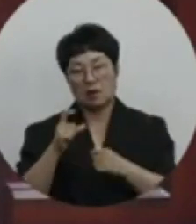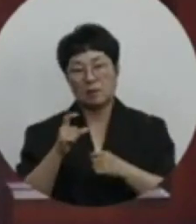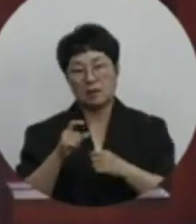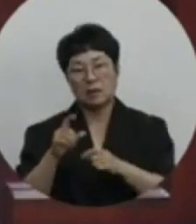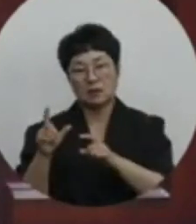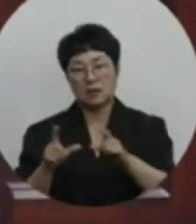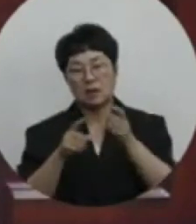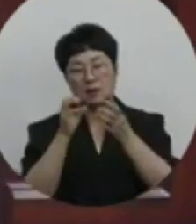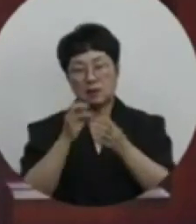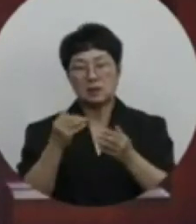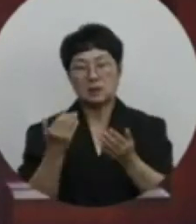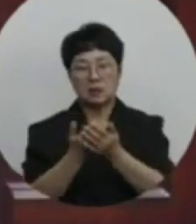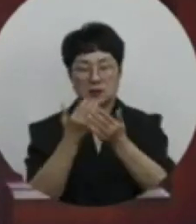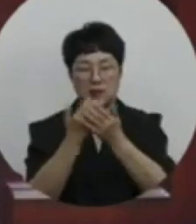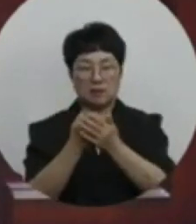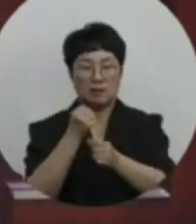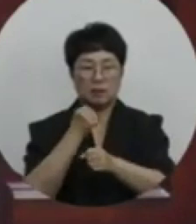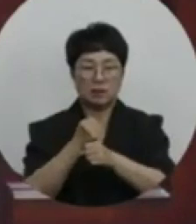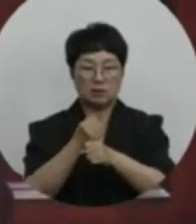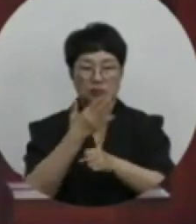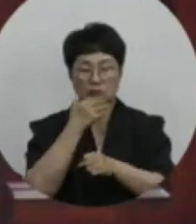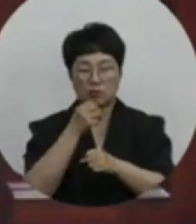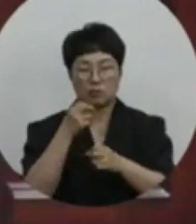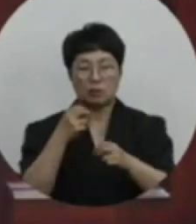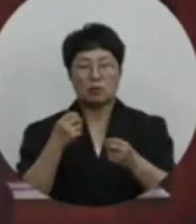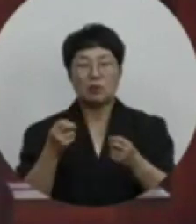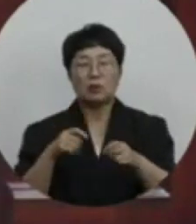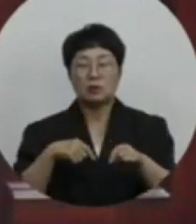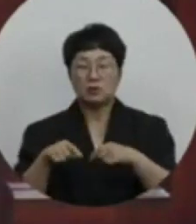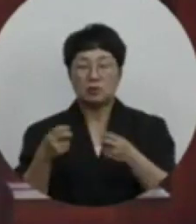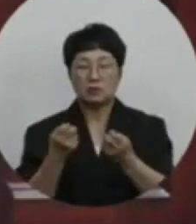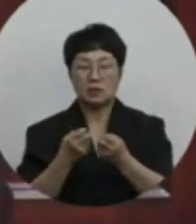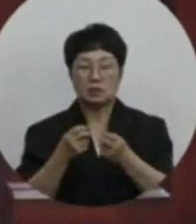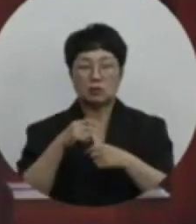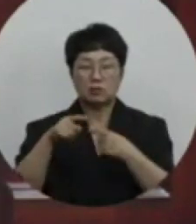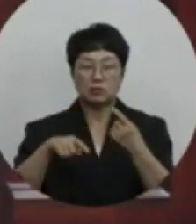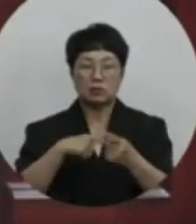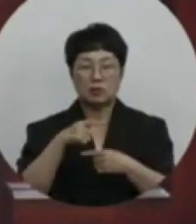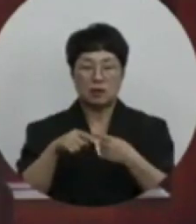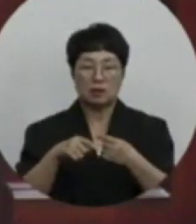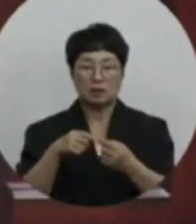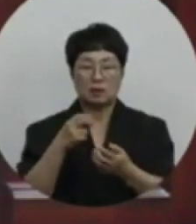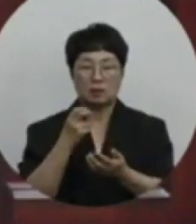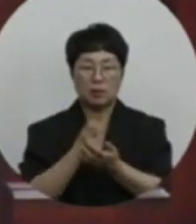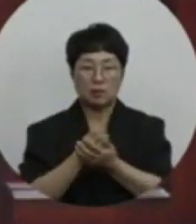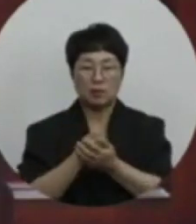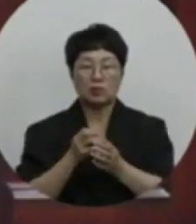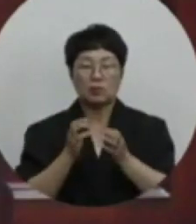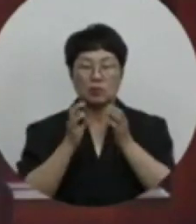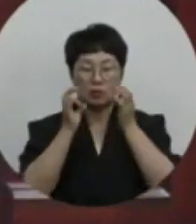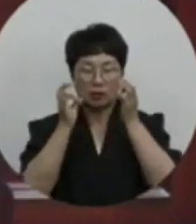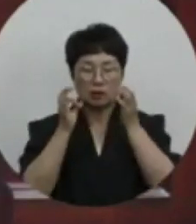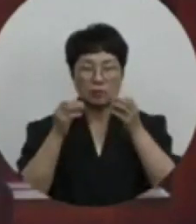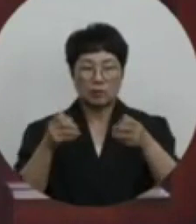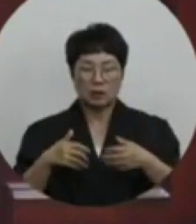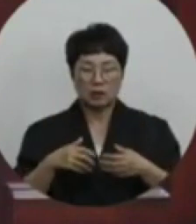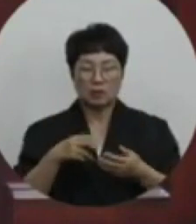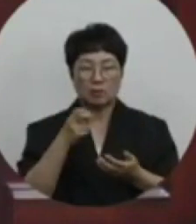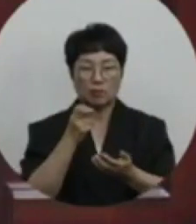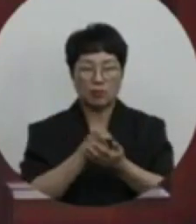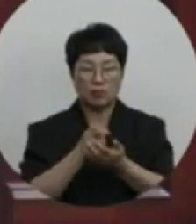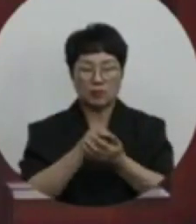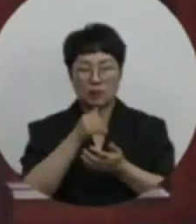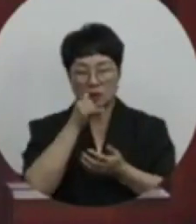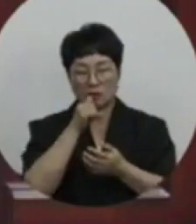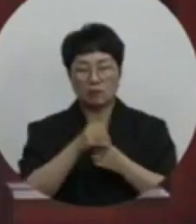질 향상 등이 구현되도록 정책을 운영하는 지역을 조성하도록 노력하여야 한다라며 청년